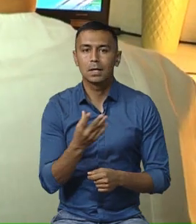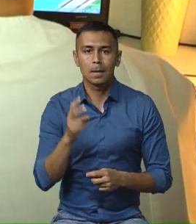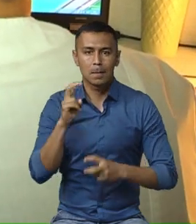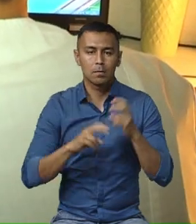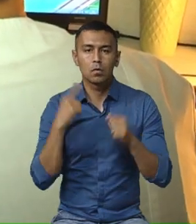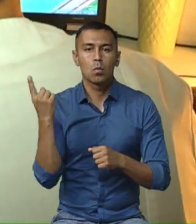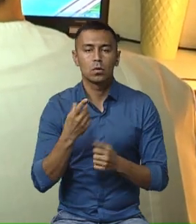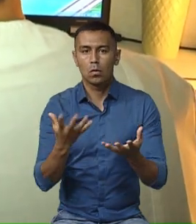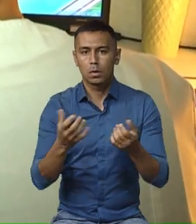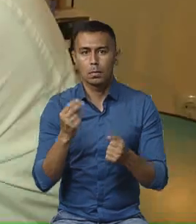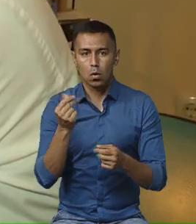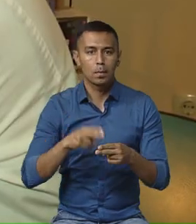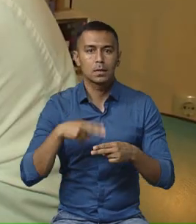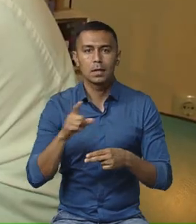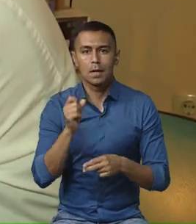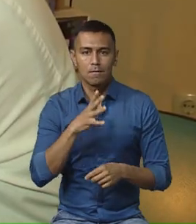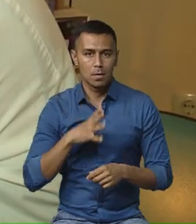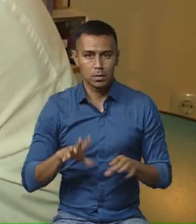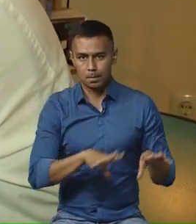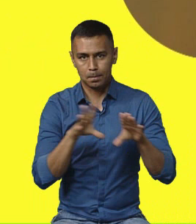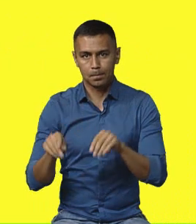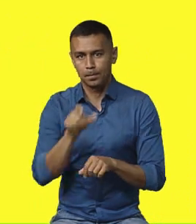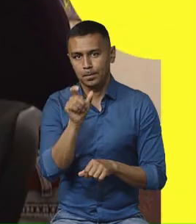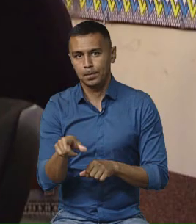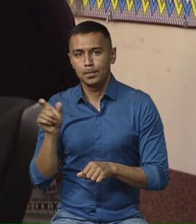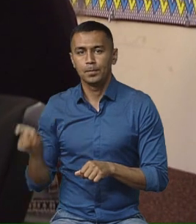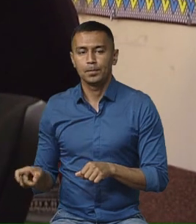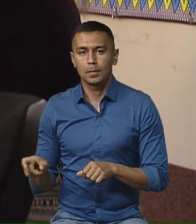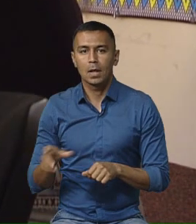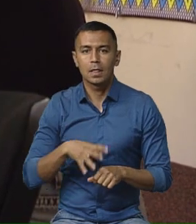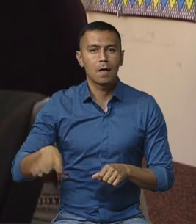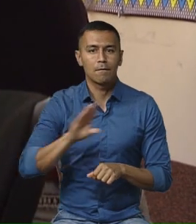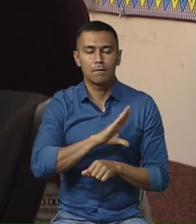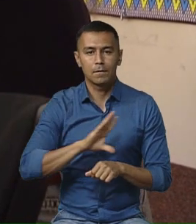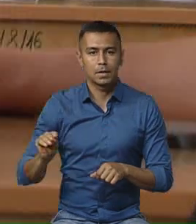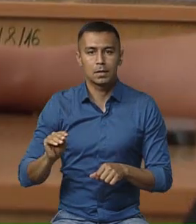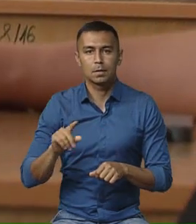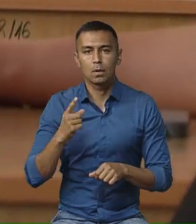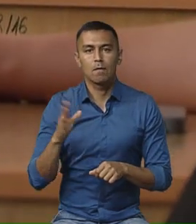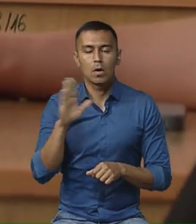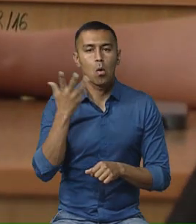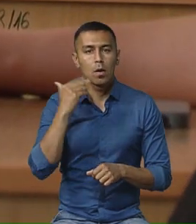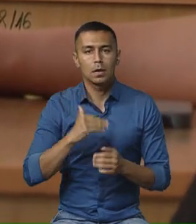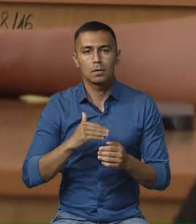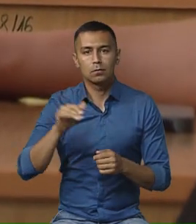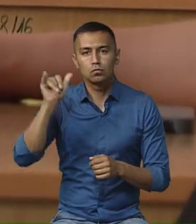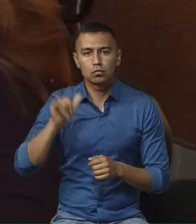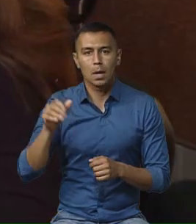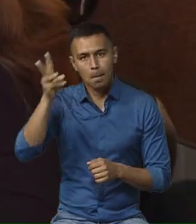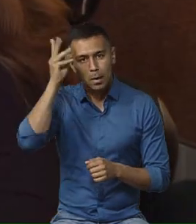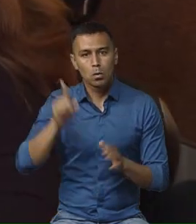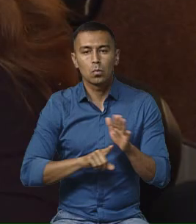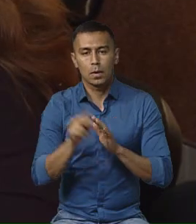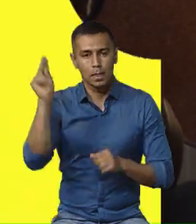підприємств області отримали компенсацію за вимушених переселенців? Не усі з 1 вересня. Коли вищі Хмельниччини розпочнуть